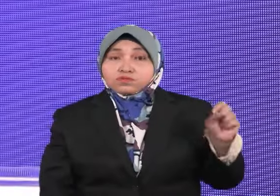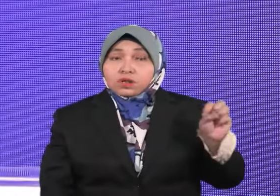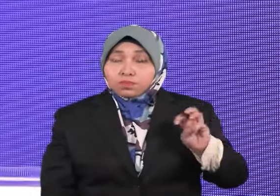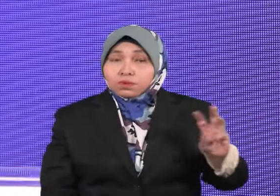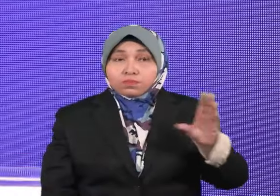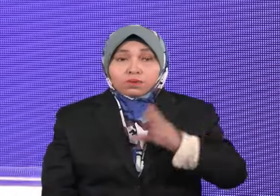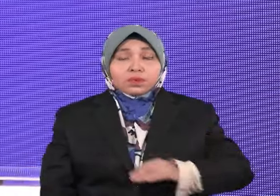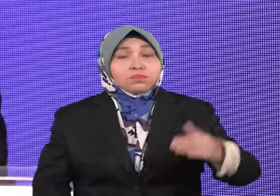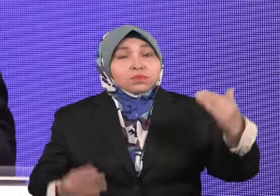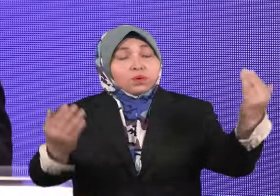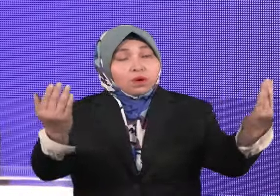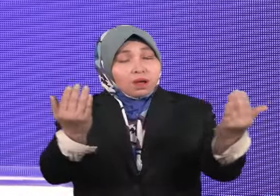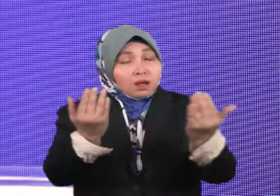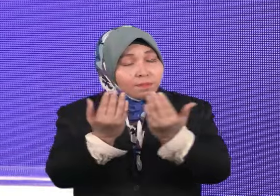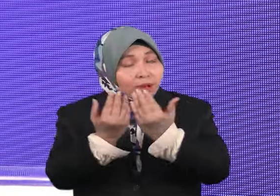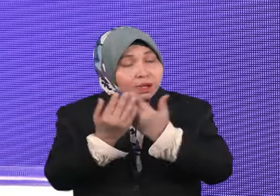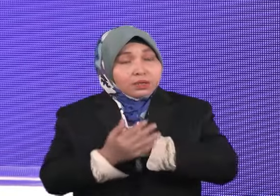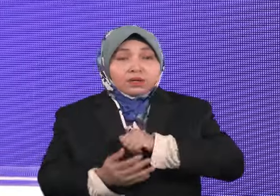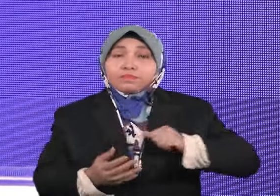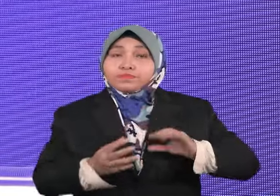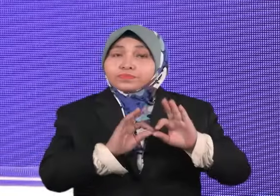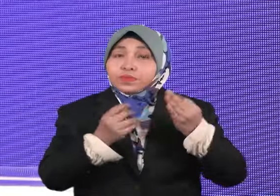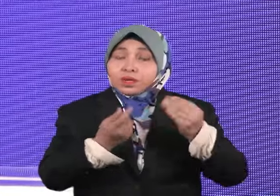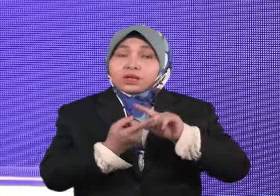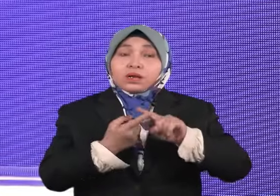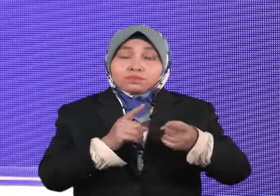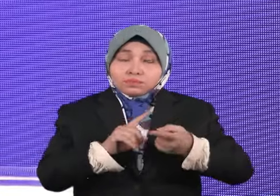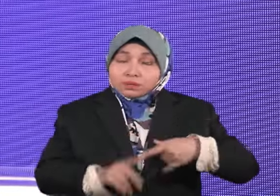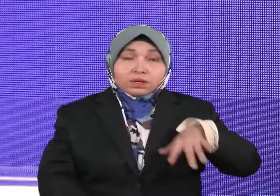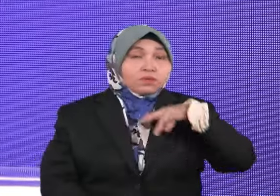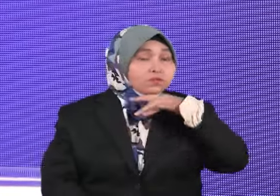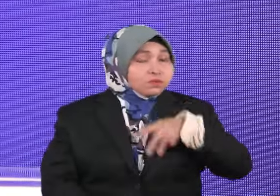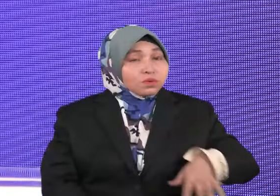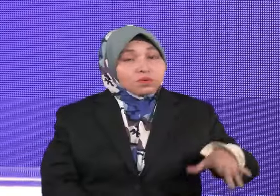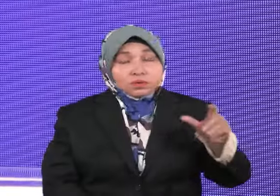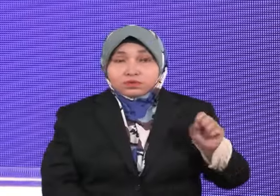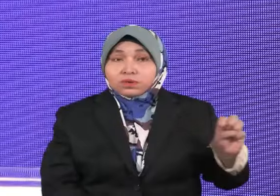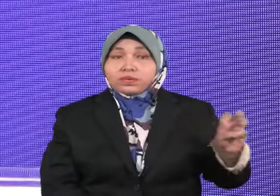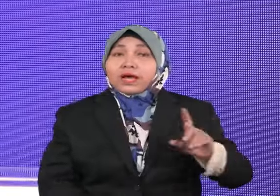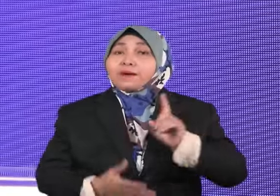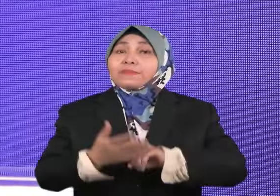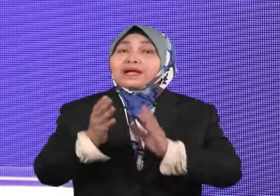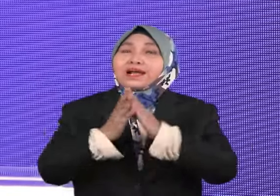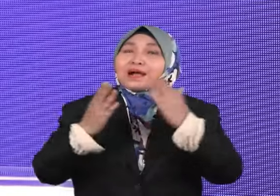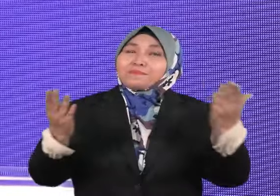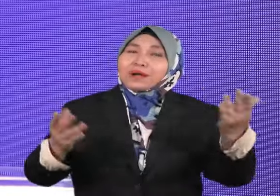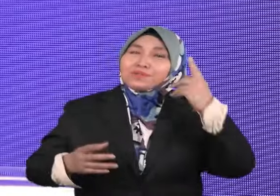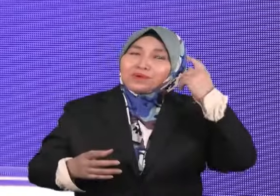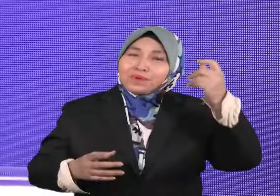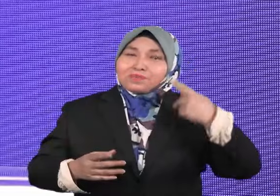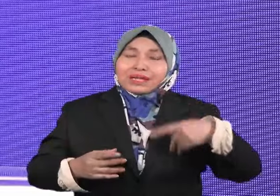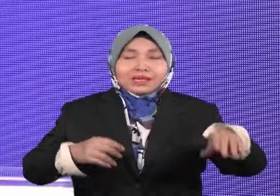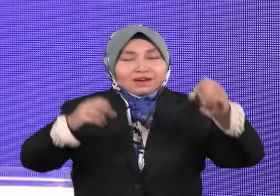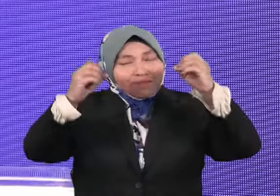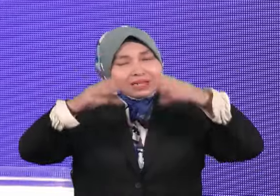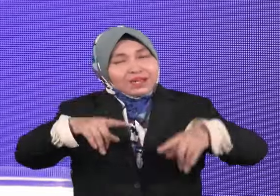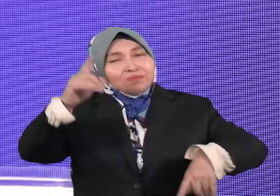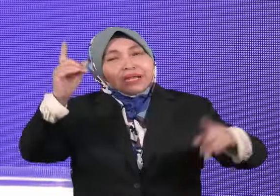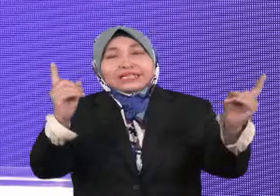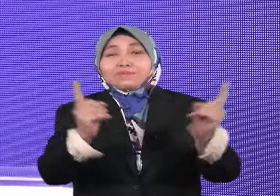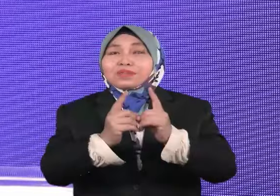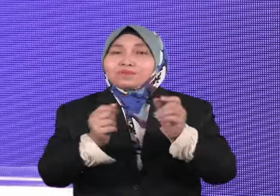ورسوله. اللهم صل على سيدنا محمد وعلى آله وصحبه أجمعين. Amma ba'du. Apa khabar tuan-tuan dan puan yang dirahmati Allah sekalian? Kita bertemu